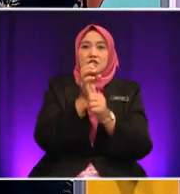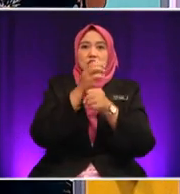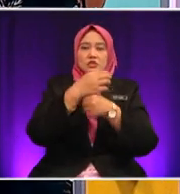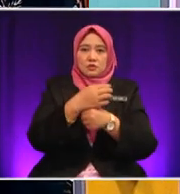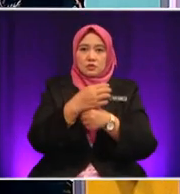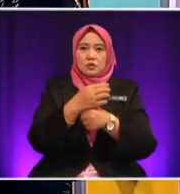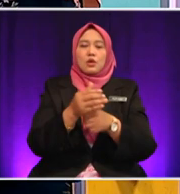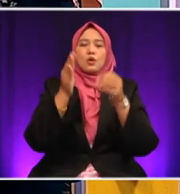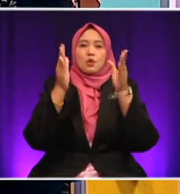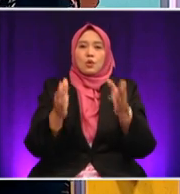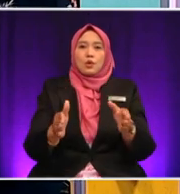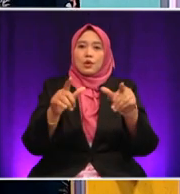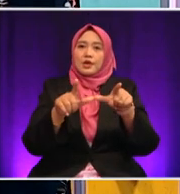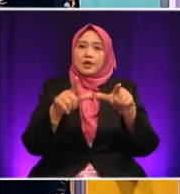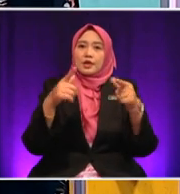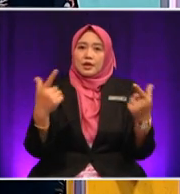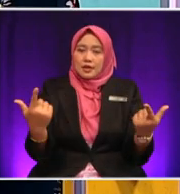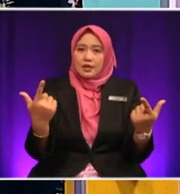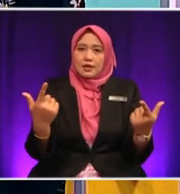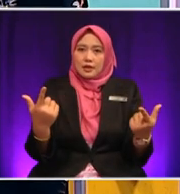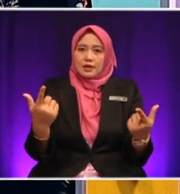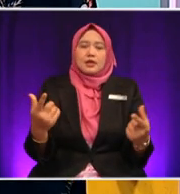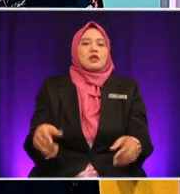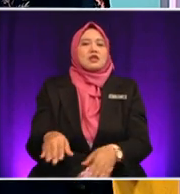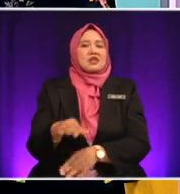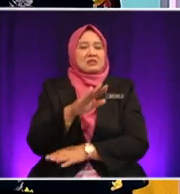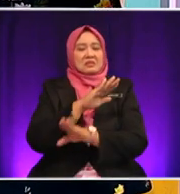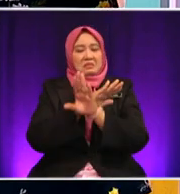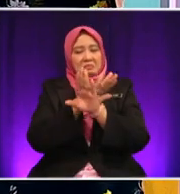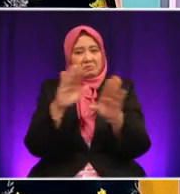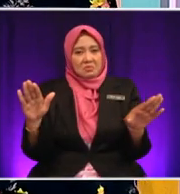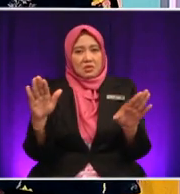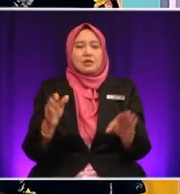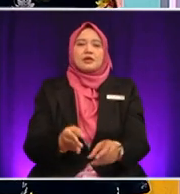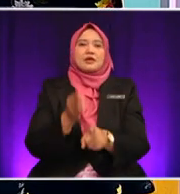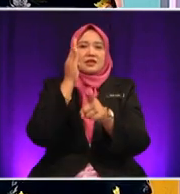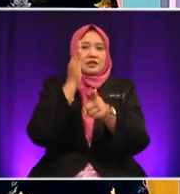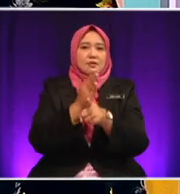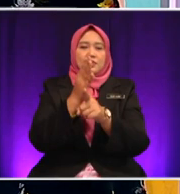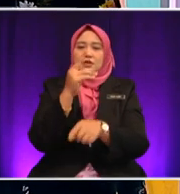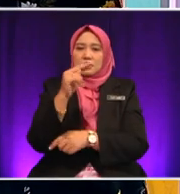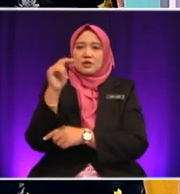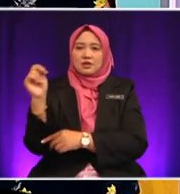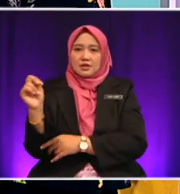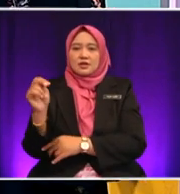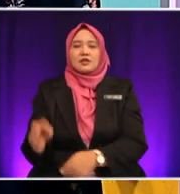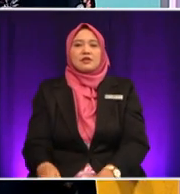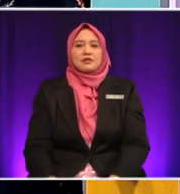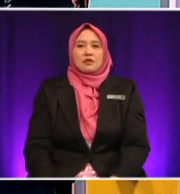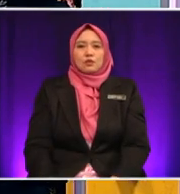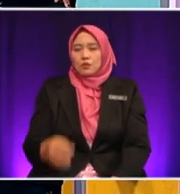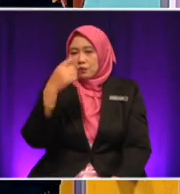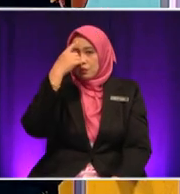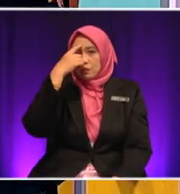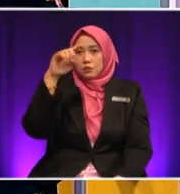buat bacaan jadi etika nih tidak ada ayat betul-betul betul-betul punya Ayat macam tuh jadi maksudnya